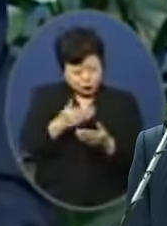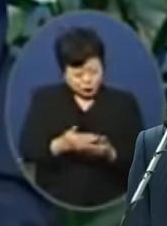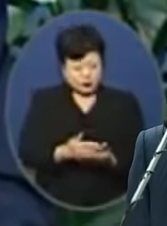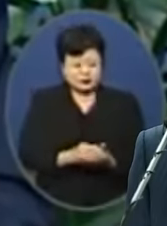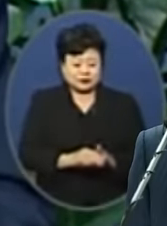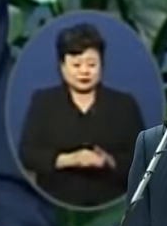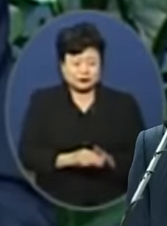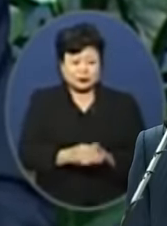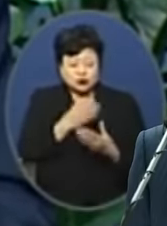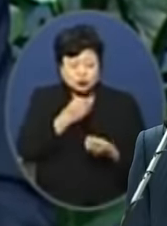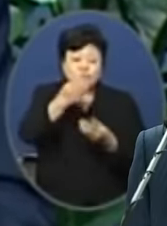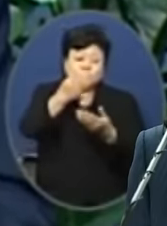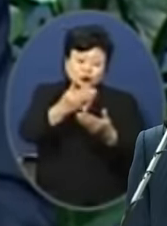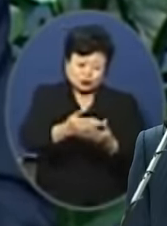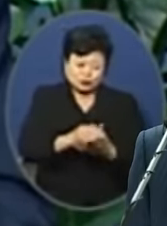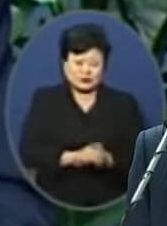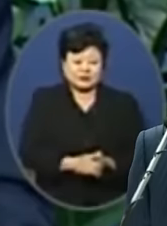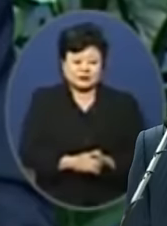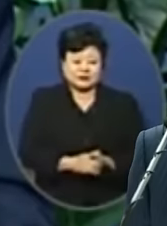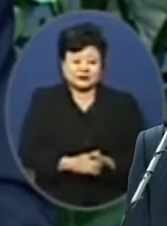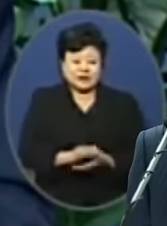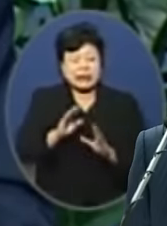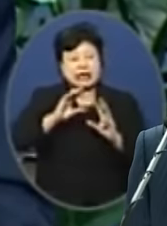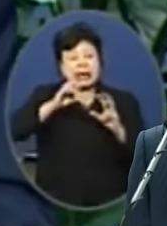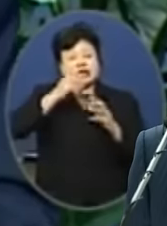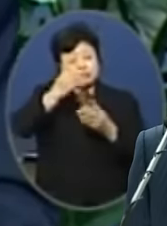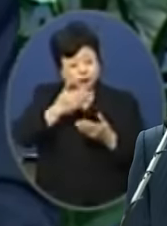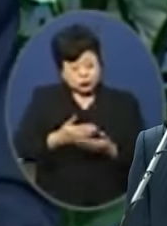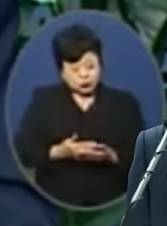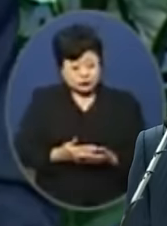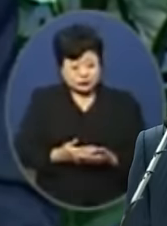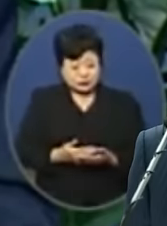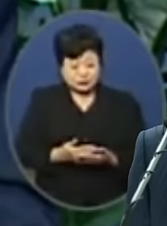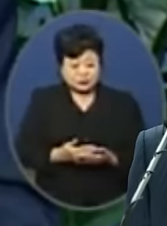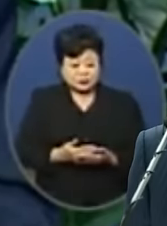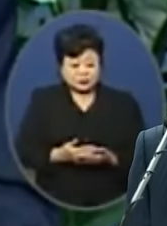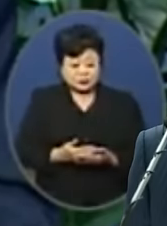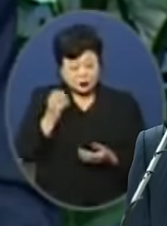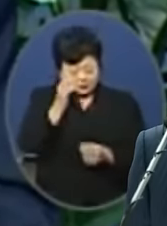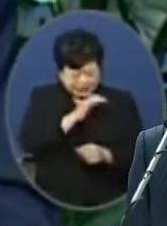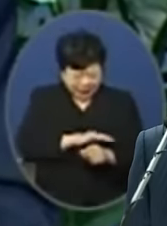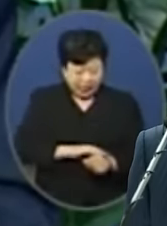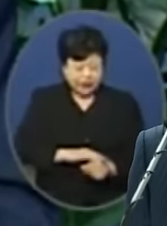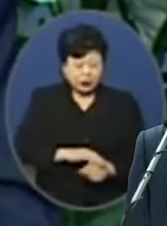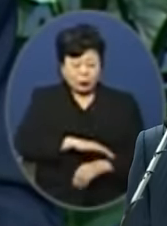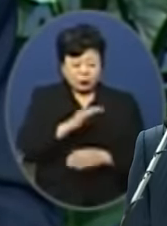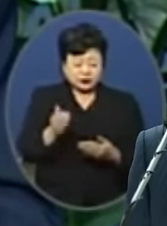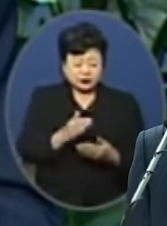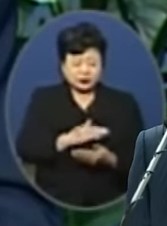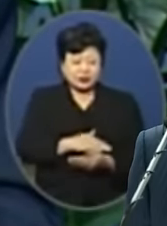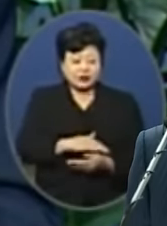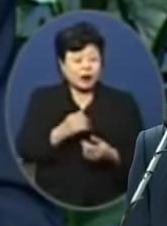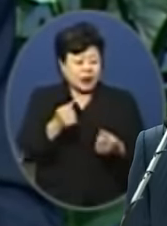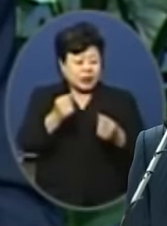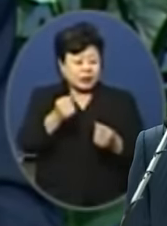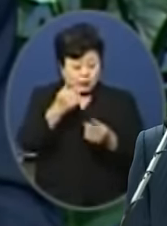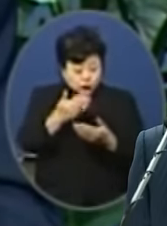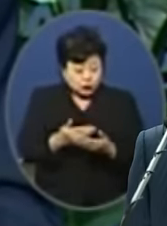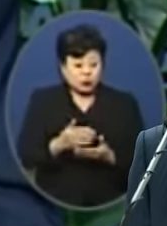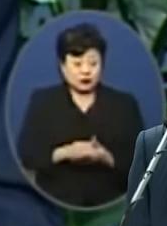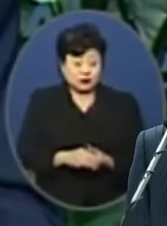주셨고 축복도 주셨고 천당도 주셨고 영혼이 잘 되면 범사에 잘 되고 황금함도